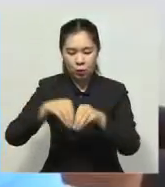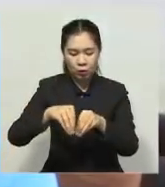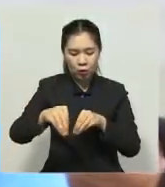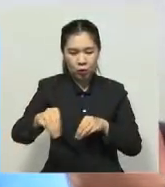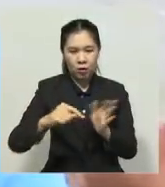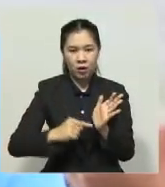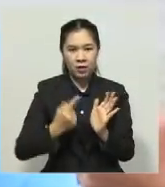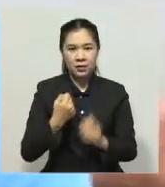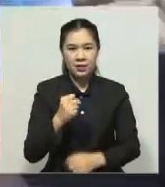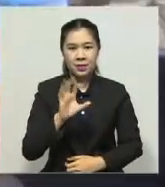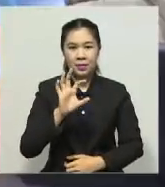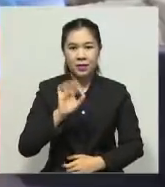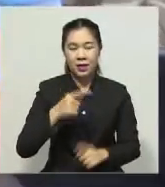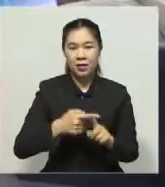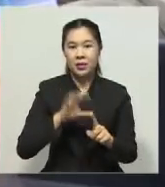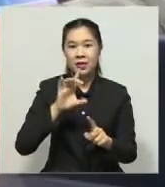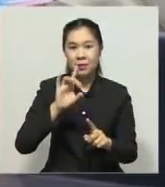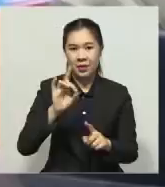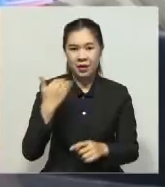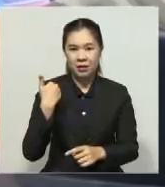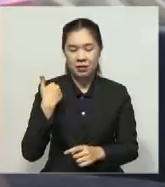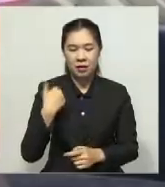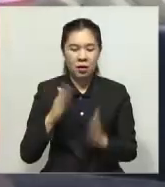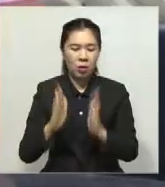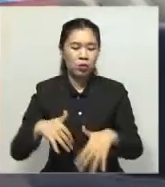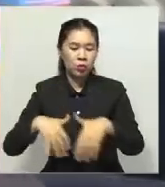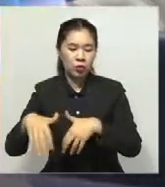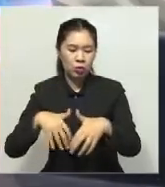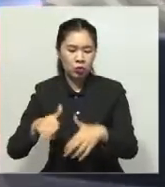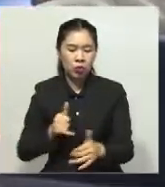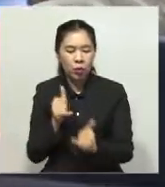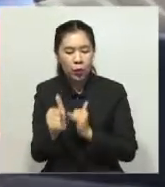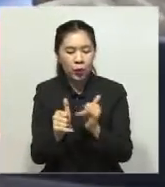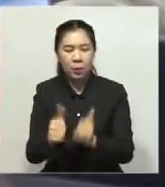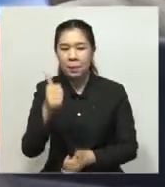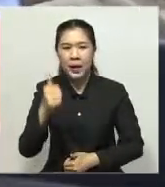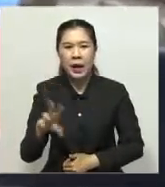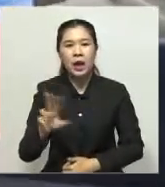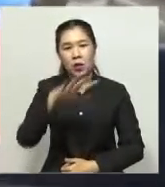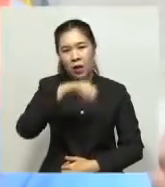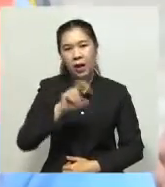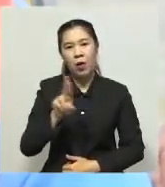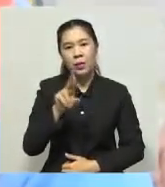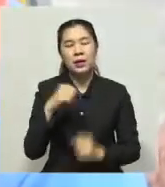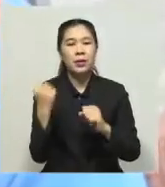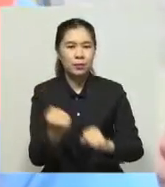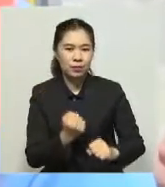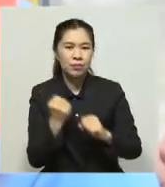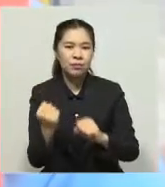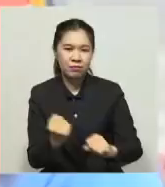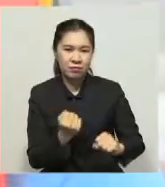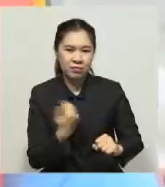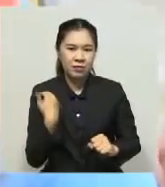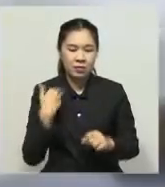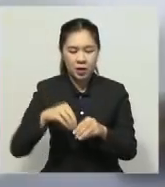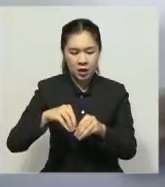ที่19สิงหาคมค่ะทำให้ชาวบ้านสัญจรไม่ได้จำเป็นต้องใช้เรือในการสัญจรเข้าออกโดยมีระยะท